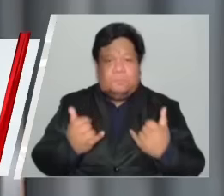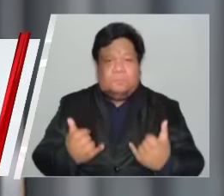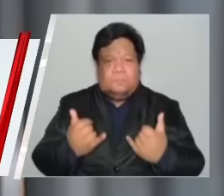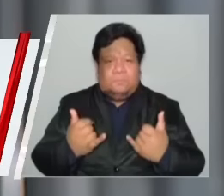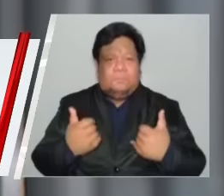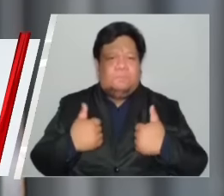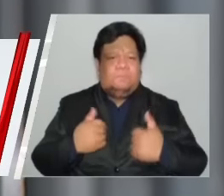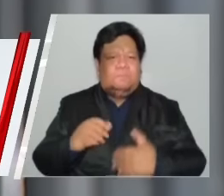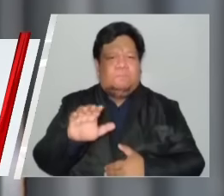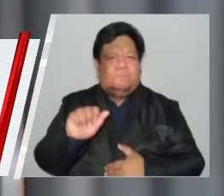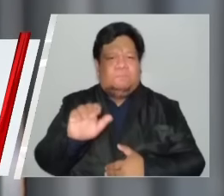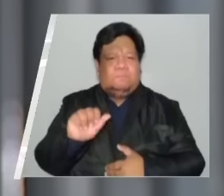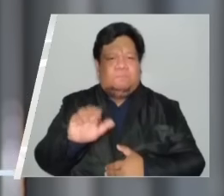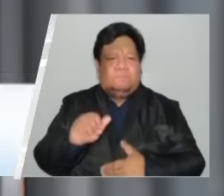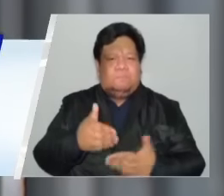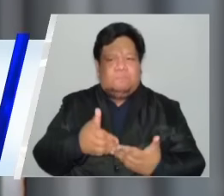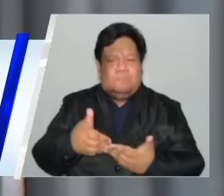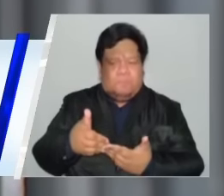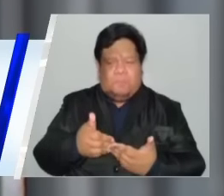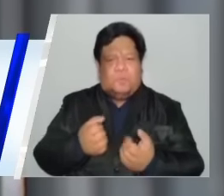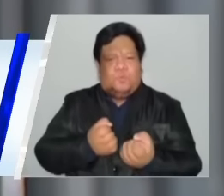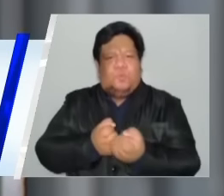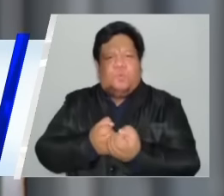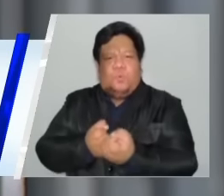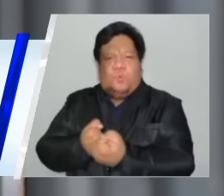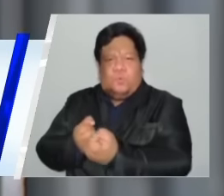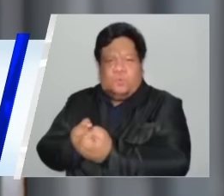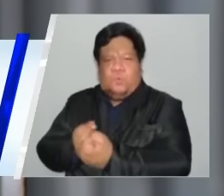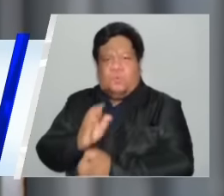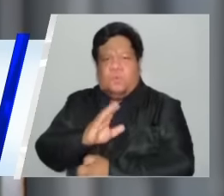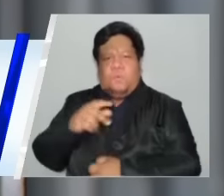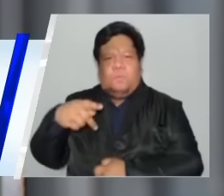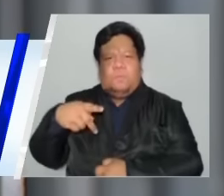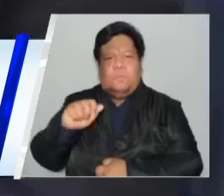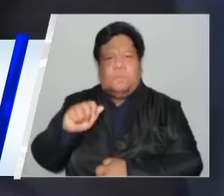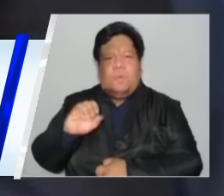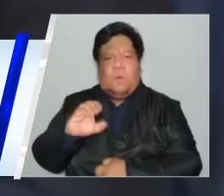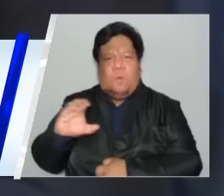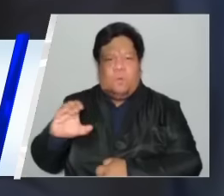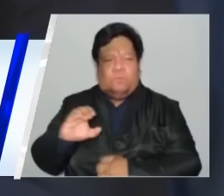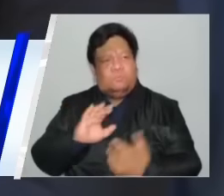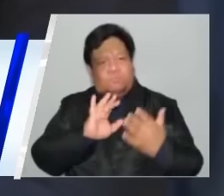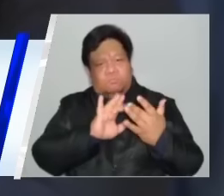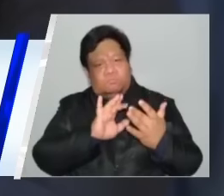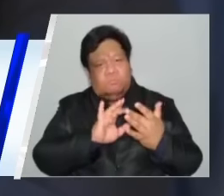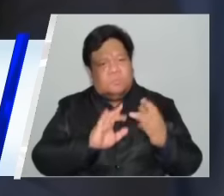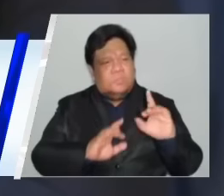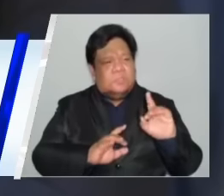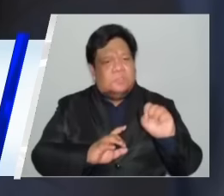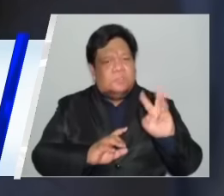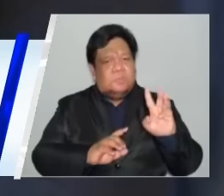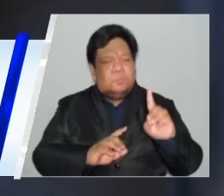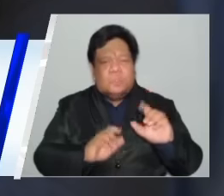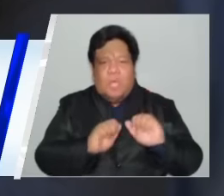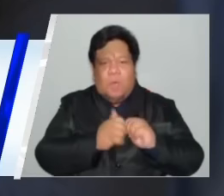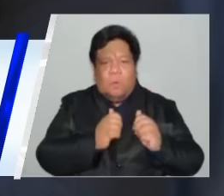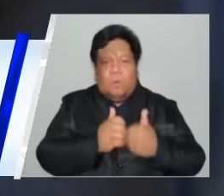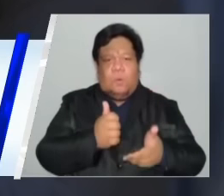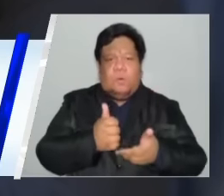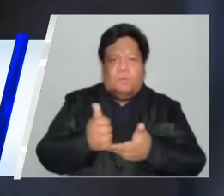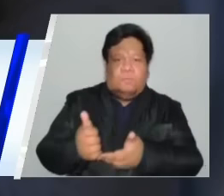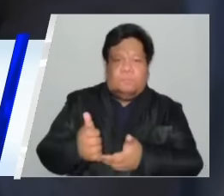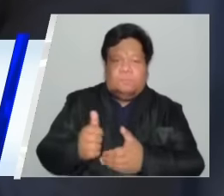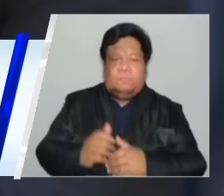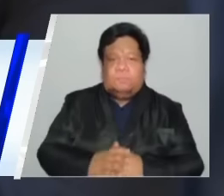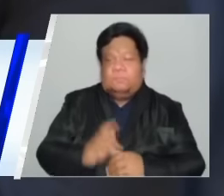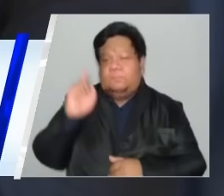ng PAOC. Nakikipag-ugnayan na raw sila sa DSWD para sa karampatang tulong. Nakakalungkot kasi ang hinihingi sa amin nito